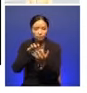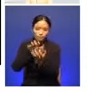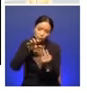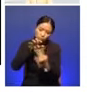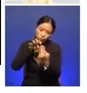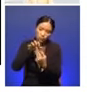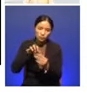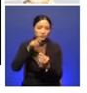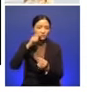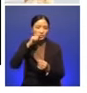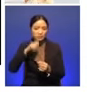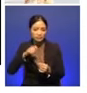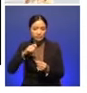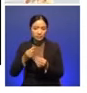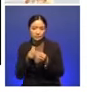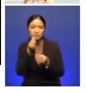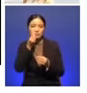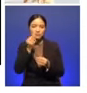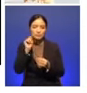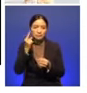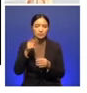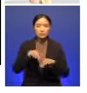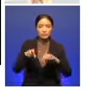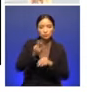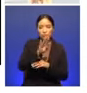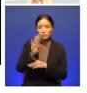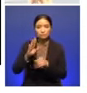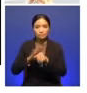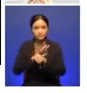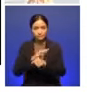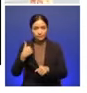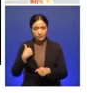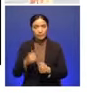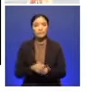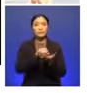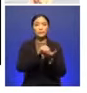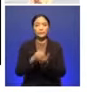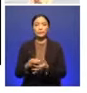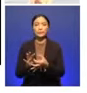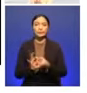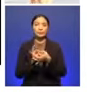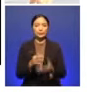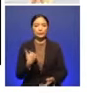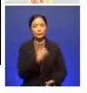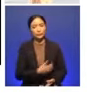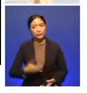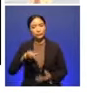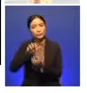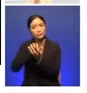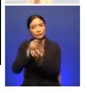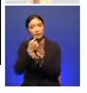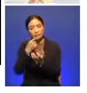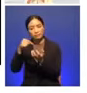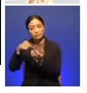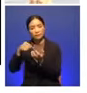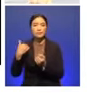ก็จะช่วยเพราะฉะนั้นจริงๆมันคือมีความจำเป็นที่เราจะต้องจัดระบบของการบริการสุขภาพไม่ว่าจะทันตสุขภาพหรืออื่